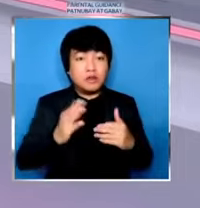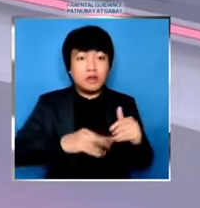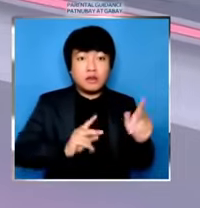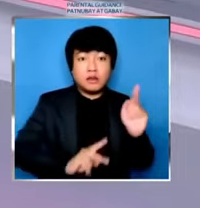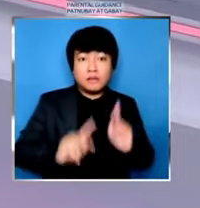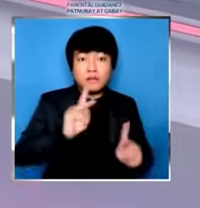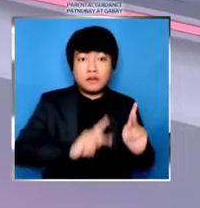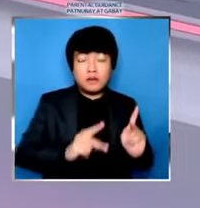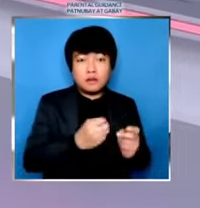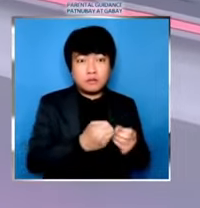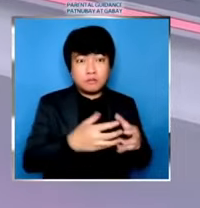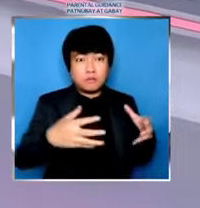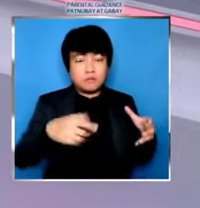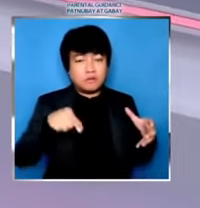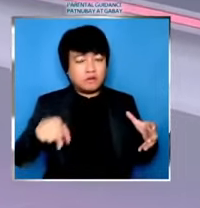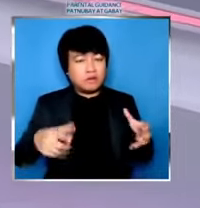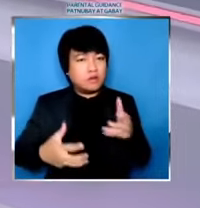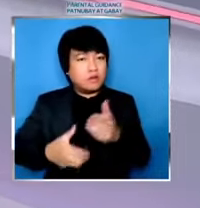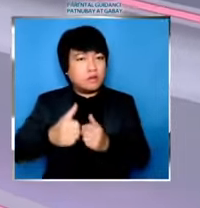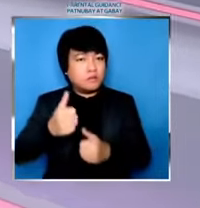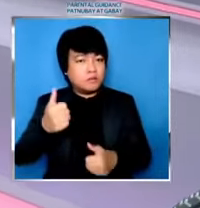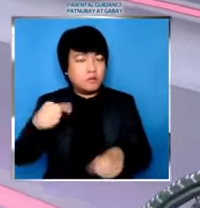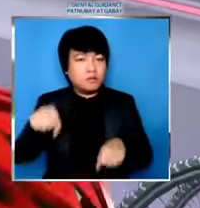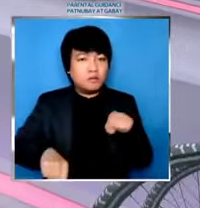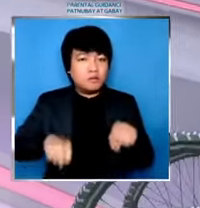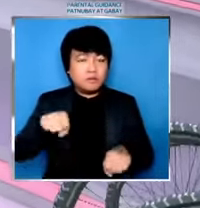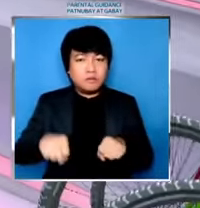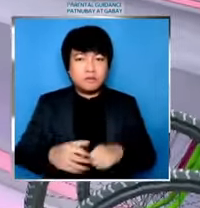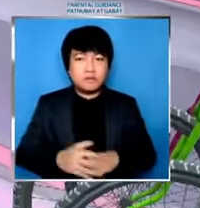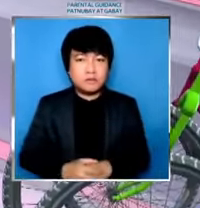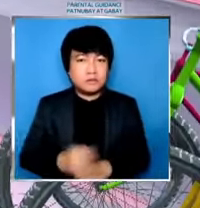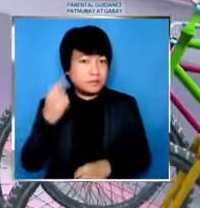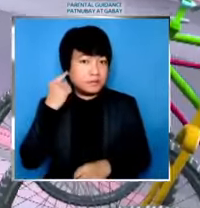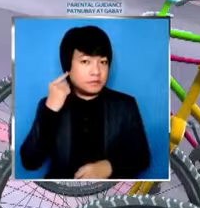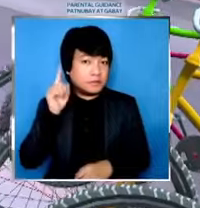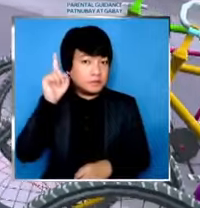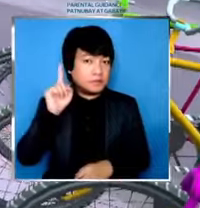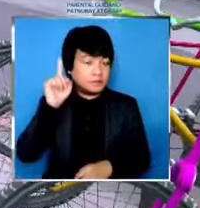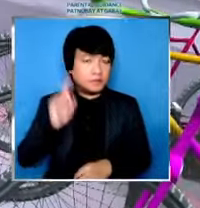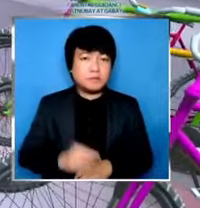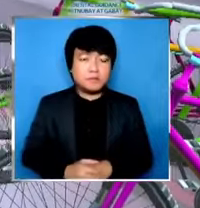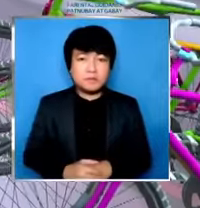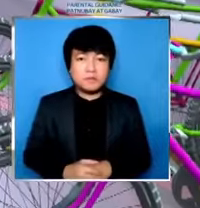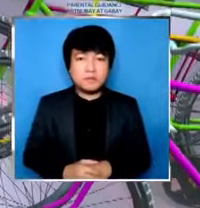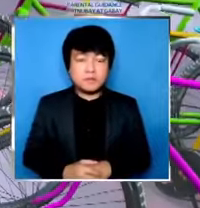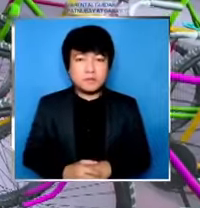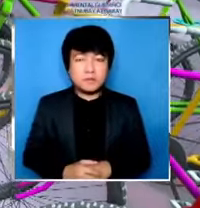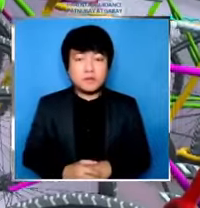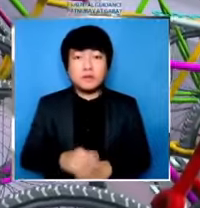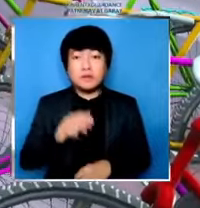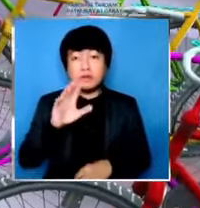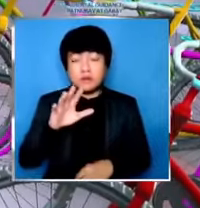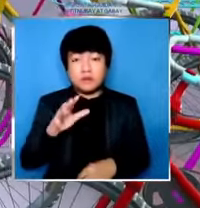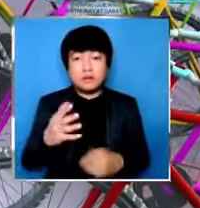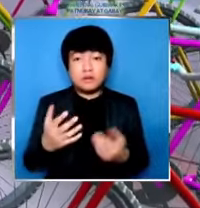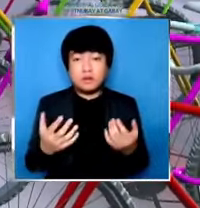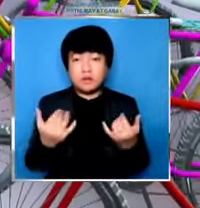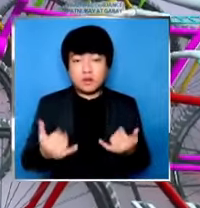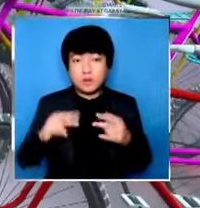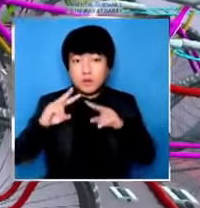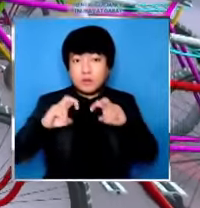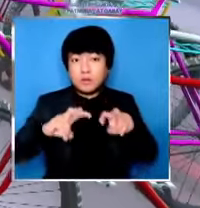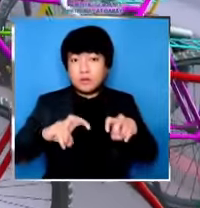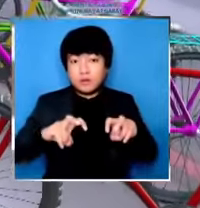leading example sa mundo ang Netherlands pagdating sa paghihimok na maging cycling nation. Ayon sa Statistika Research Department, tinatayang